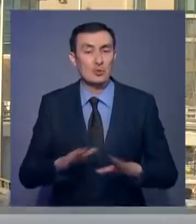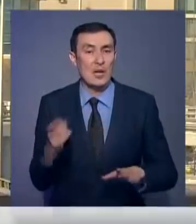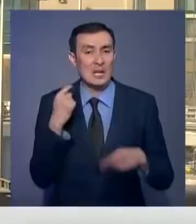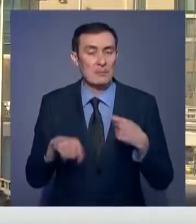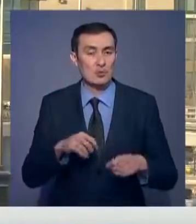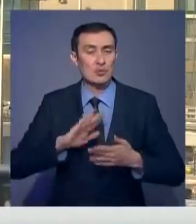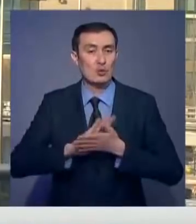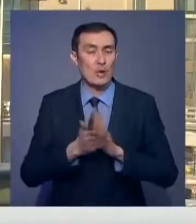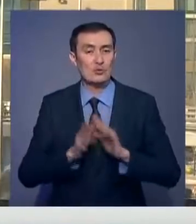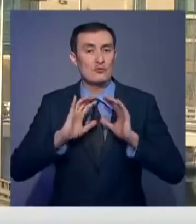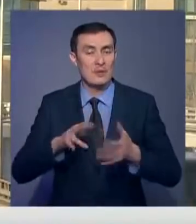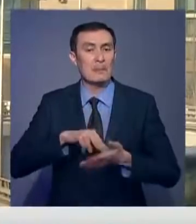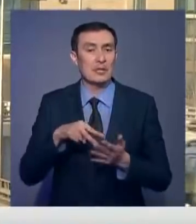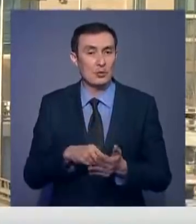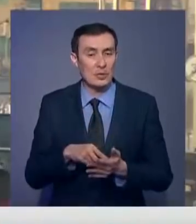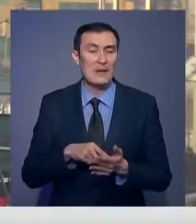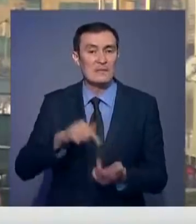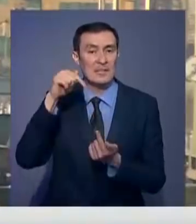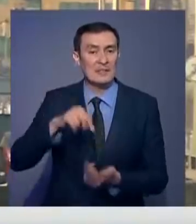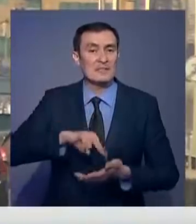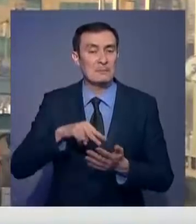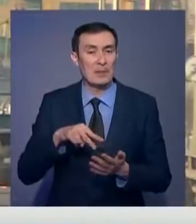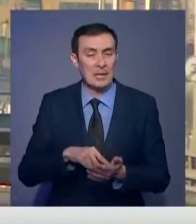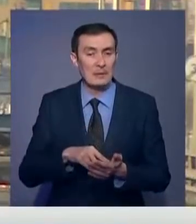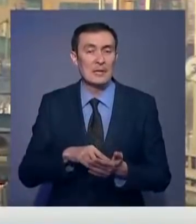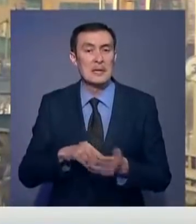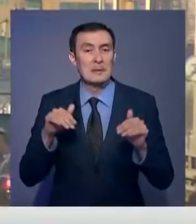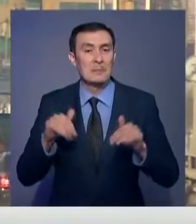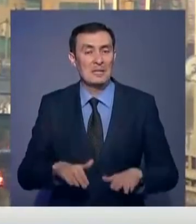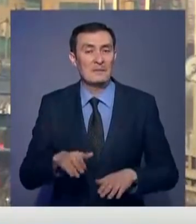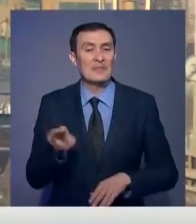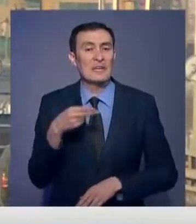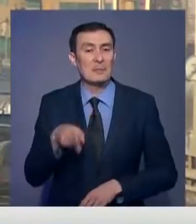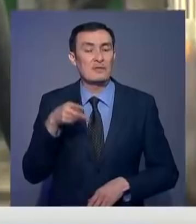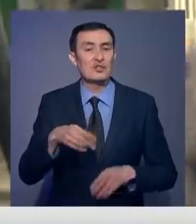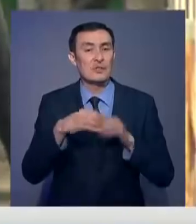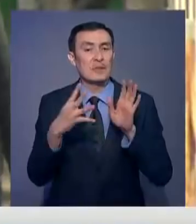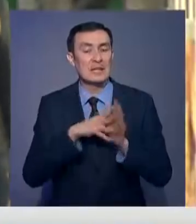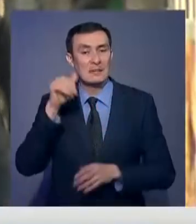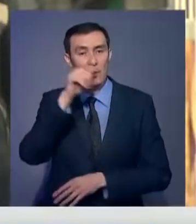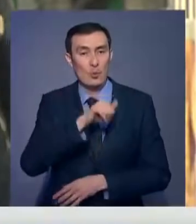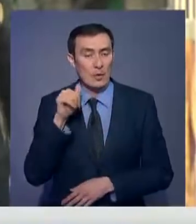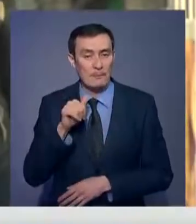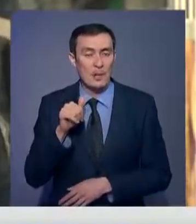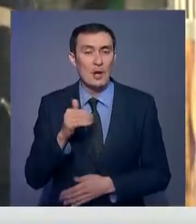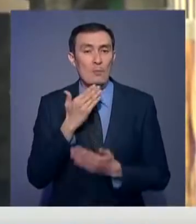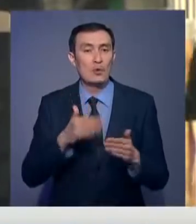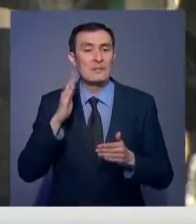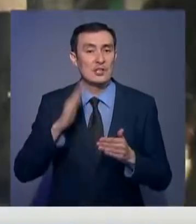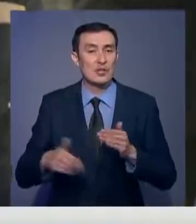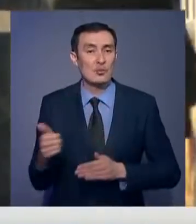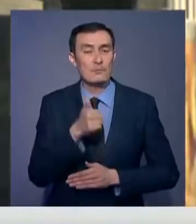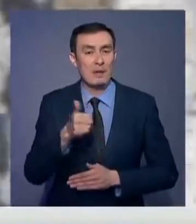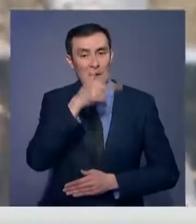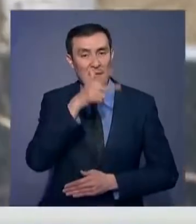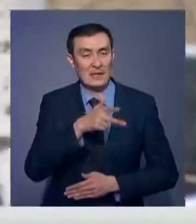ситуацию в мире в правительстве намерены в соответствии с планом, принятым в декабре 2019-го. По завершении